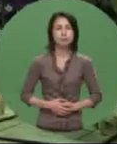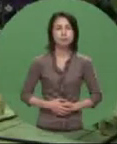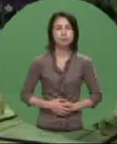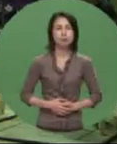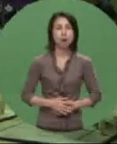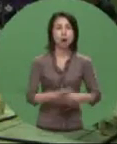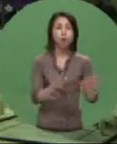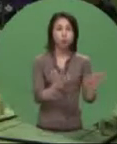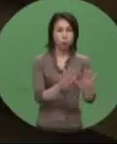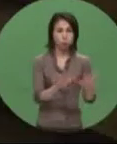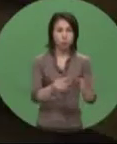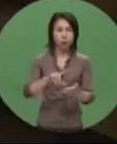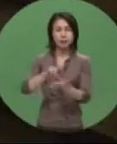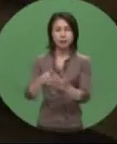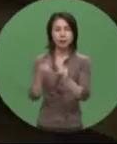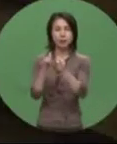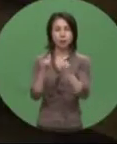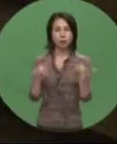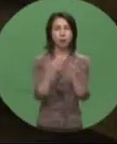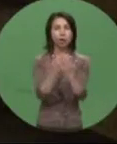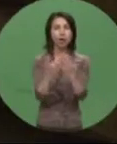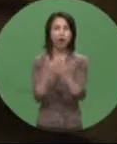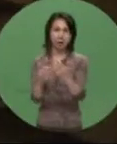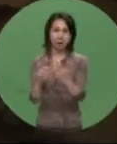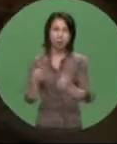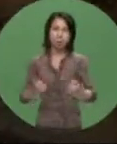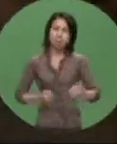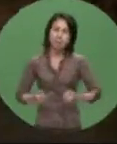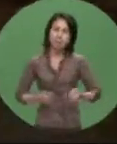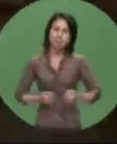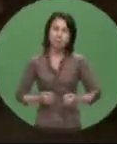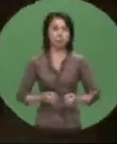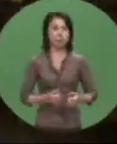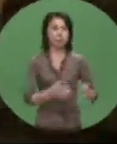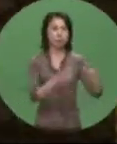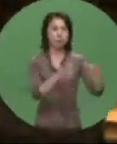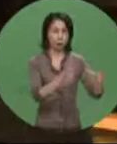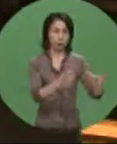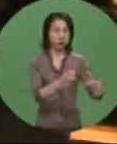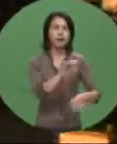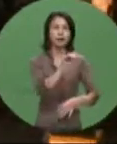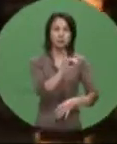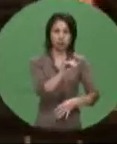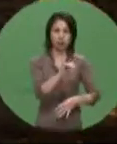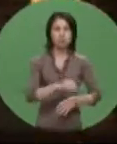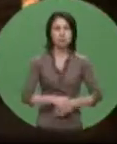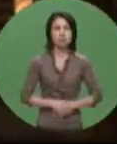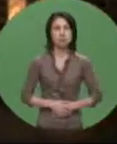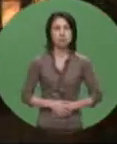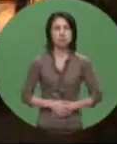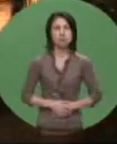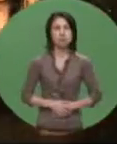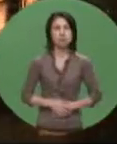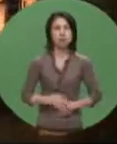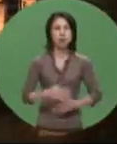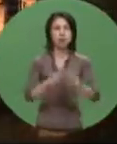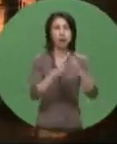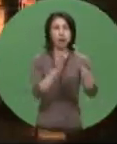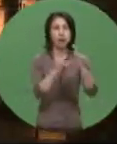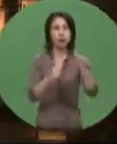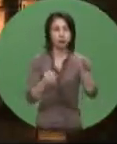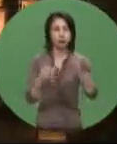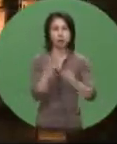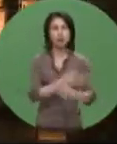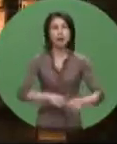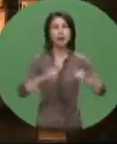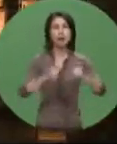子どもたちや地域の方が描いたユーモアあふれるおよそ1000基の灯籠と、家内安全や